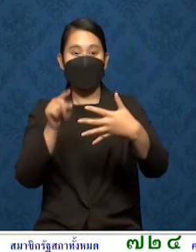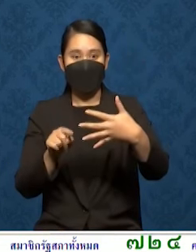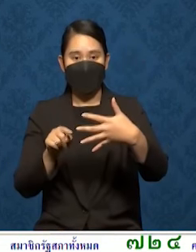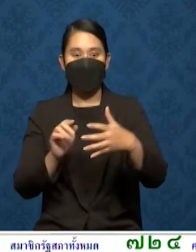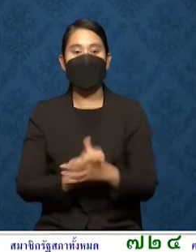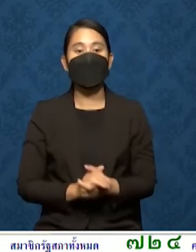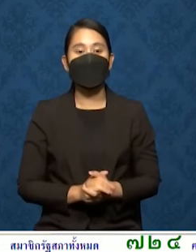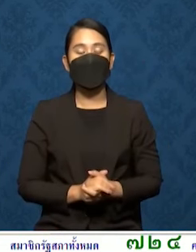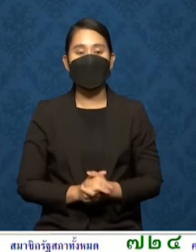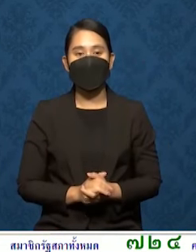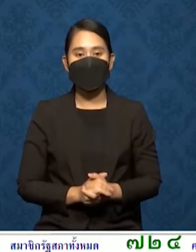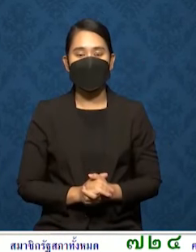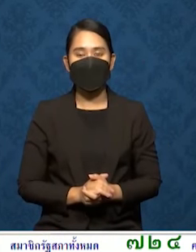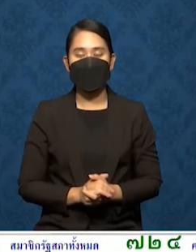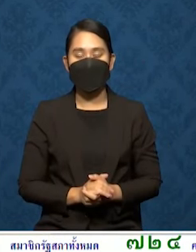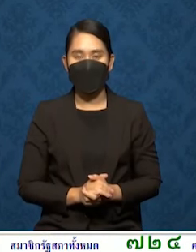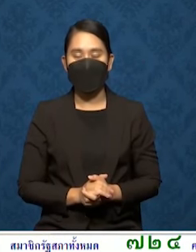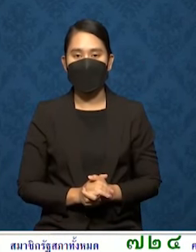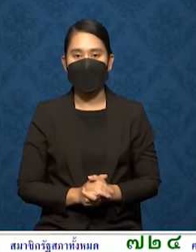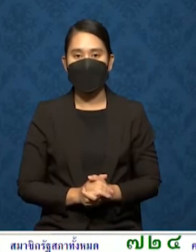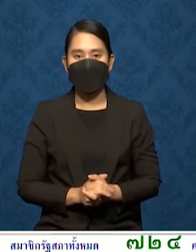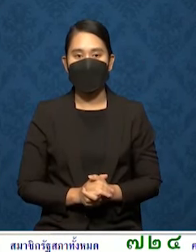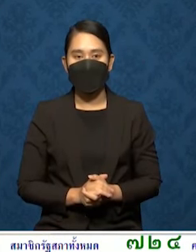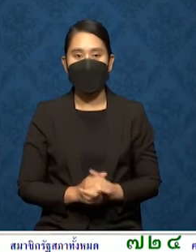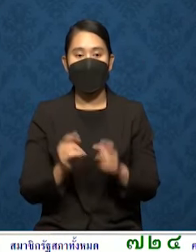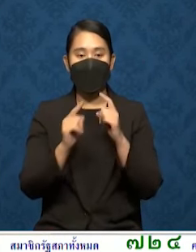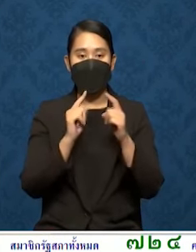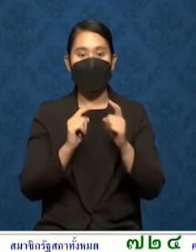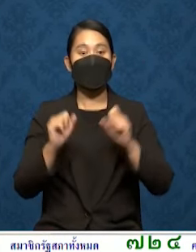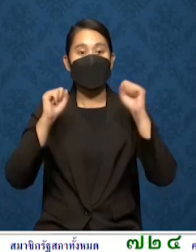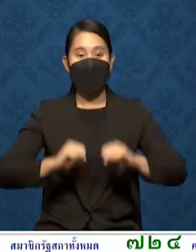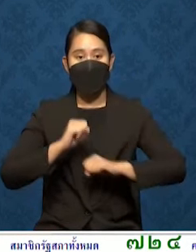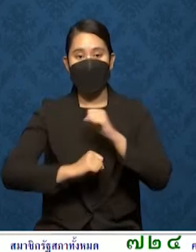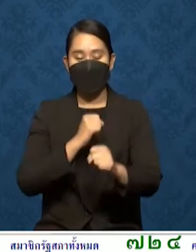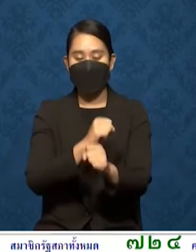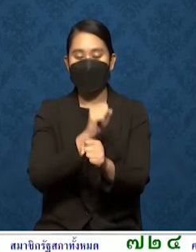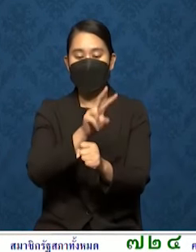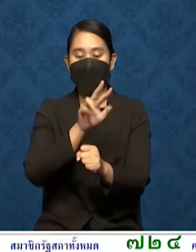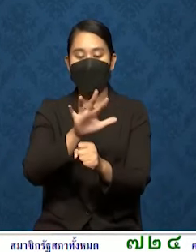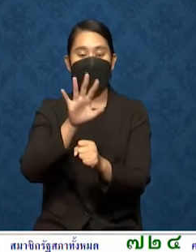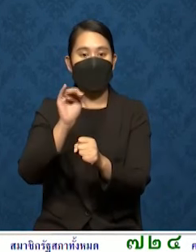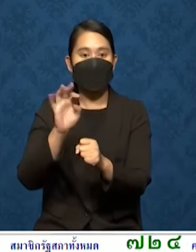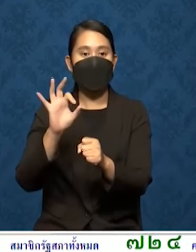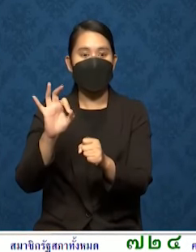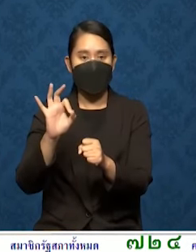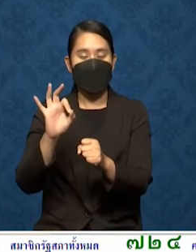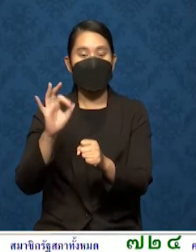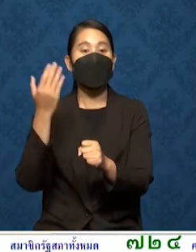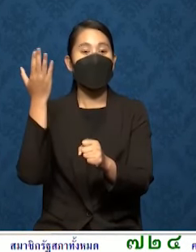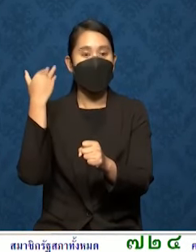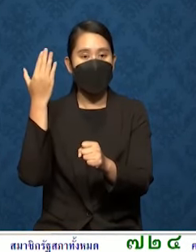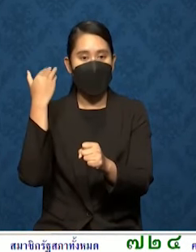านที่เคารพครับจากการตกลงน่าจะเป็นเมื่อปี2549ในครั้งดังกล่